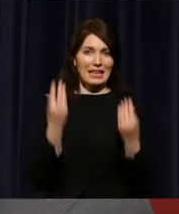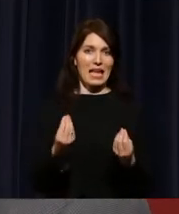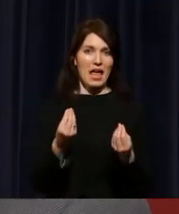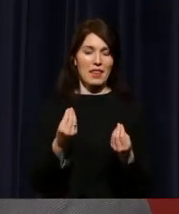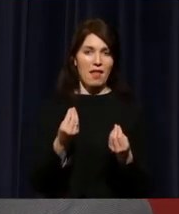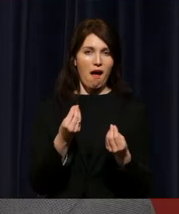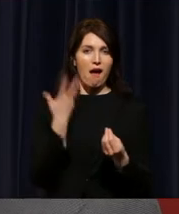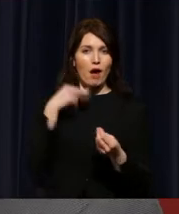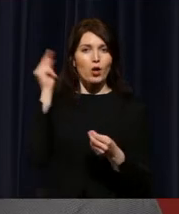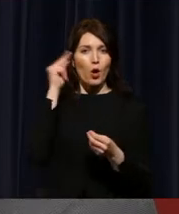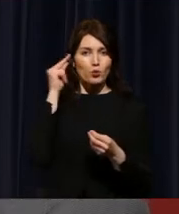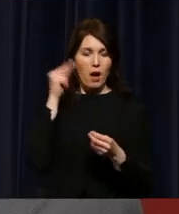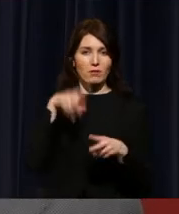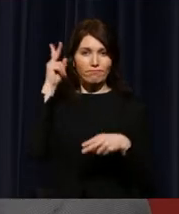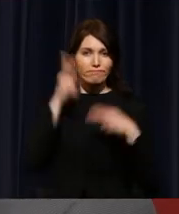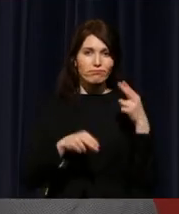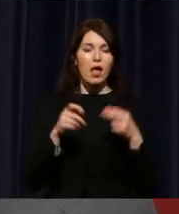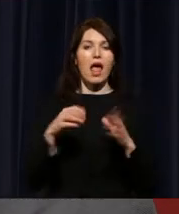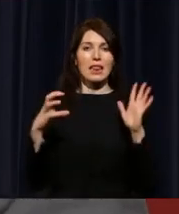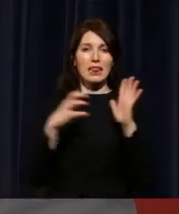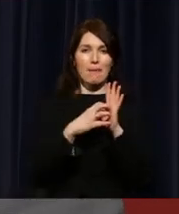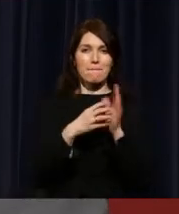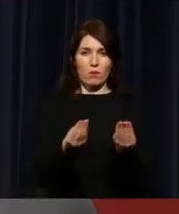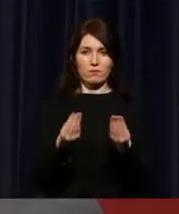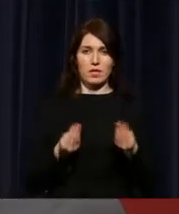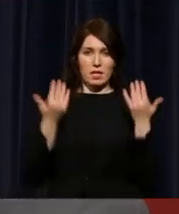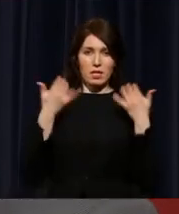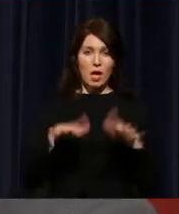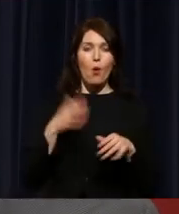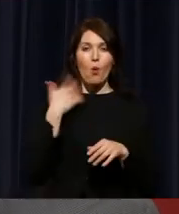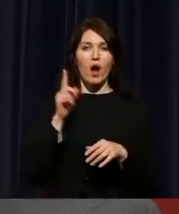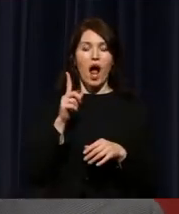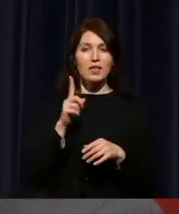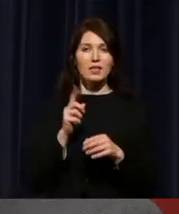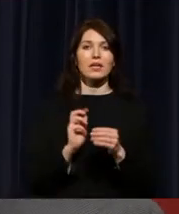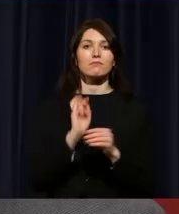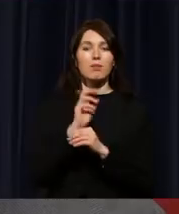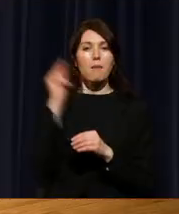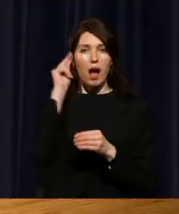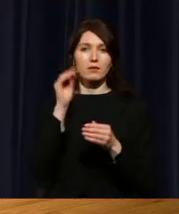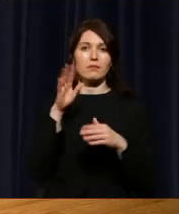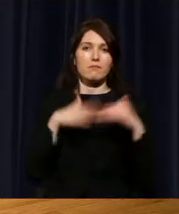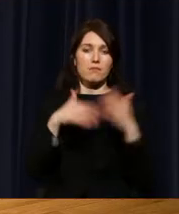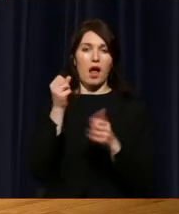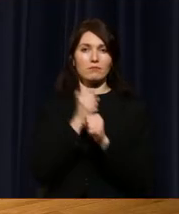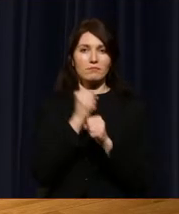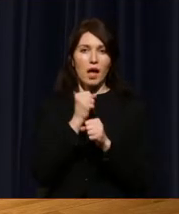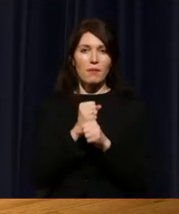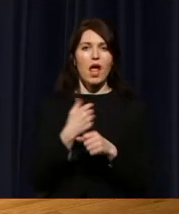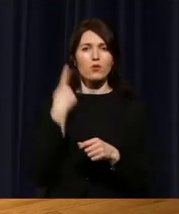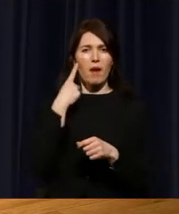nobeidzot studijas, saņemot diplomu un tad, kad ir šis te rezidentūras konkurs, nu, tad arī izvēlās iešu